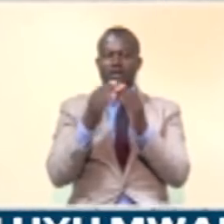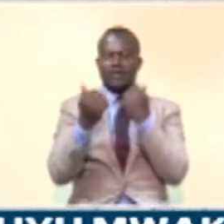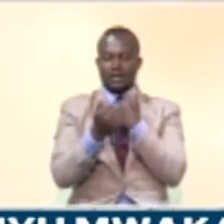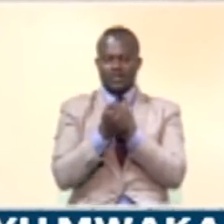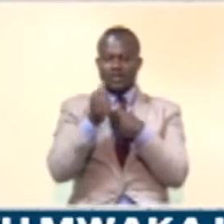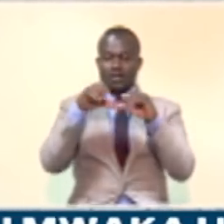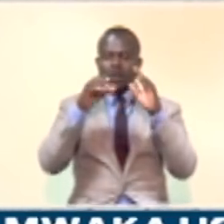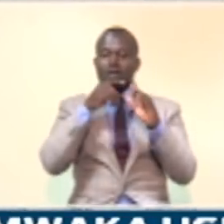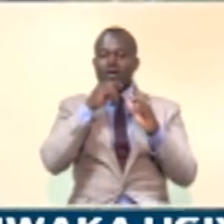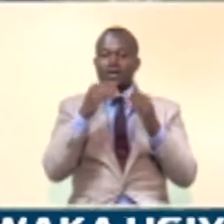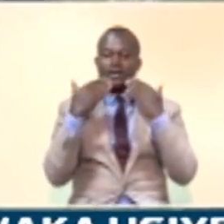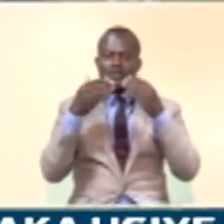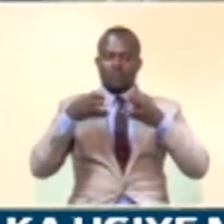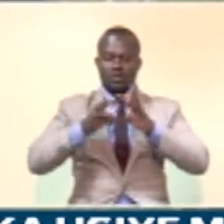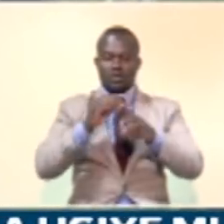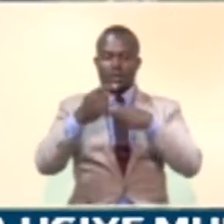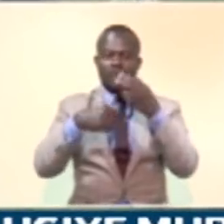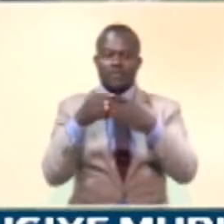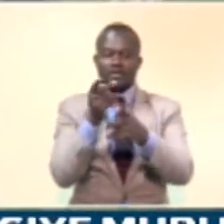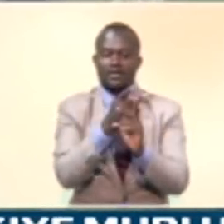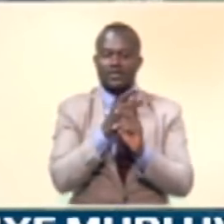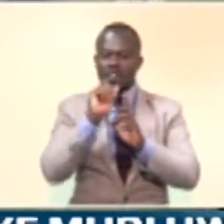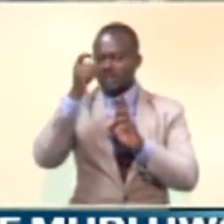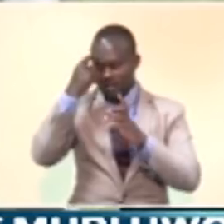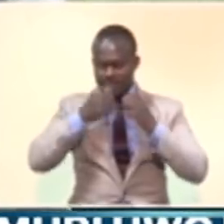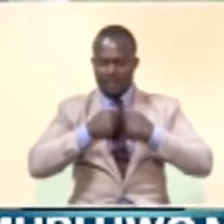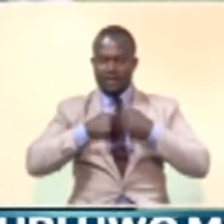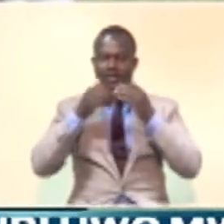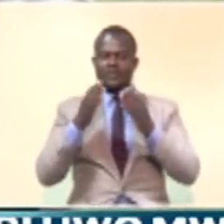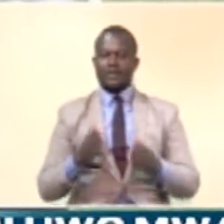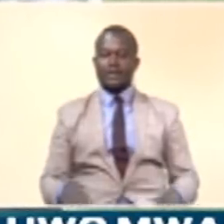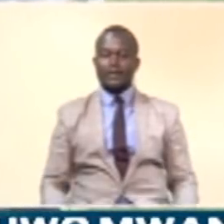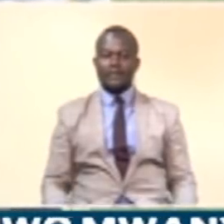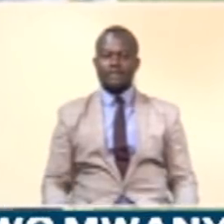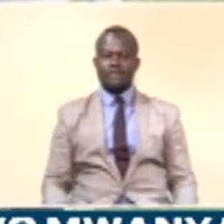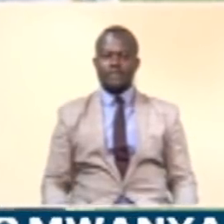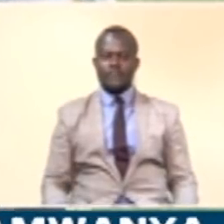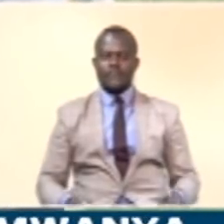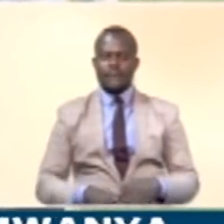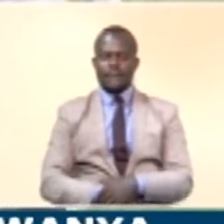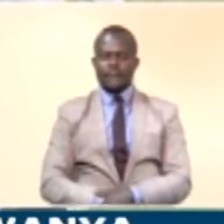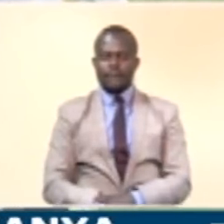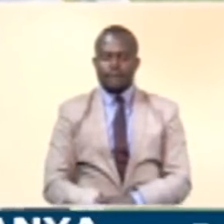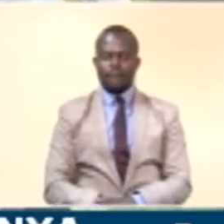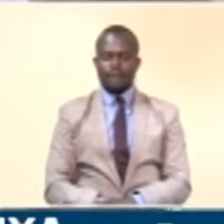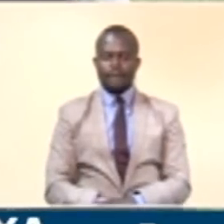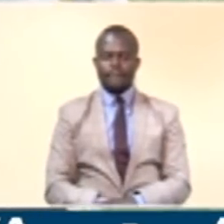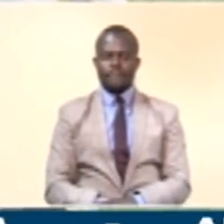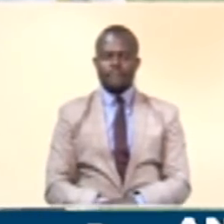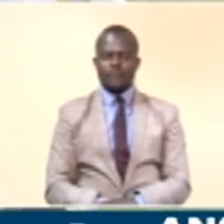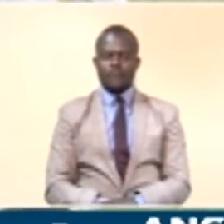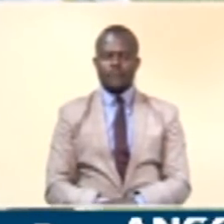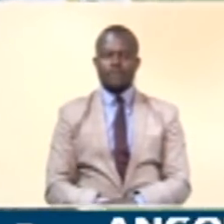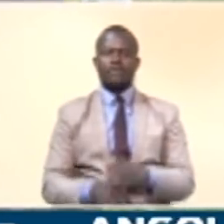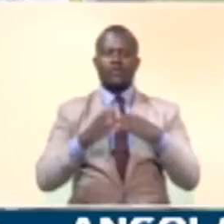aba banyekongo barashima uburyo bakomeje kwitabwaho na Leta y'u Rwanda. Na government tuvinatwambia tuevakiwe nani